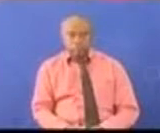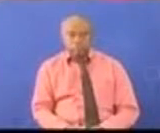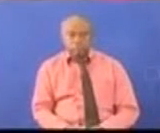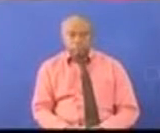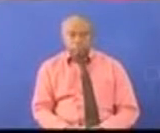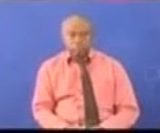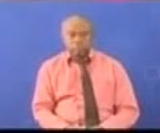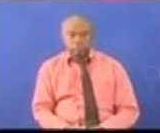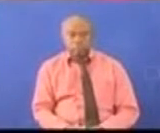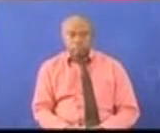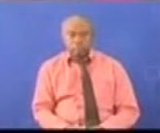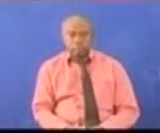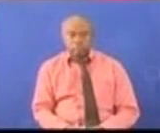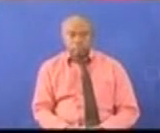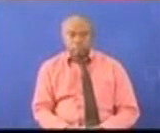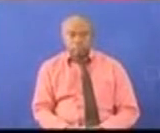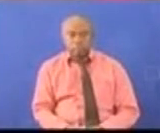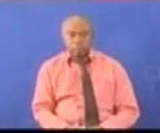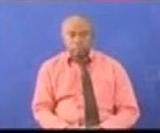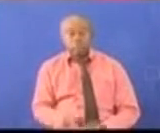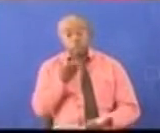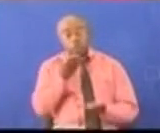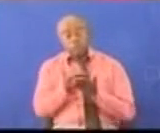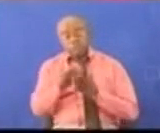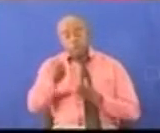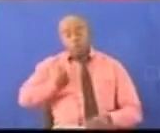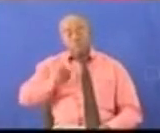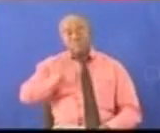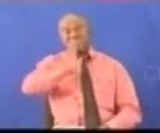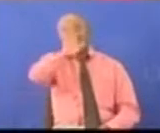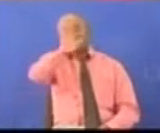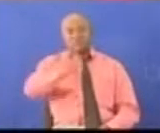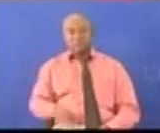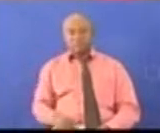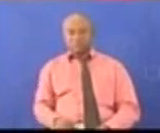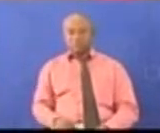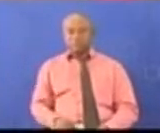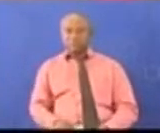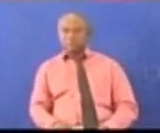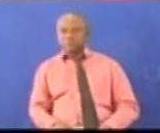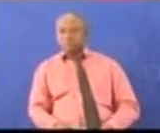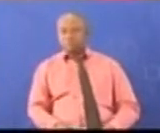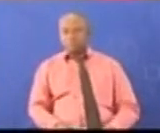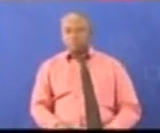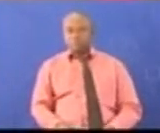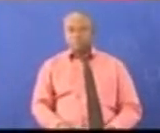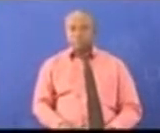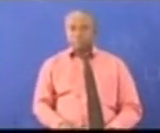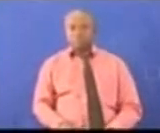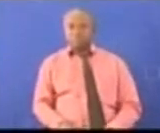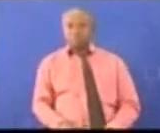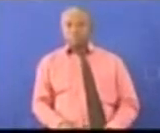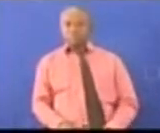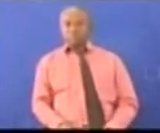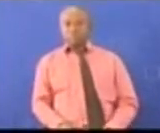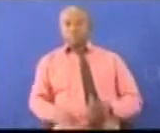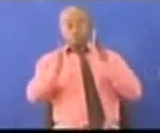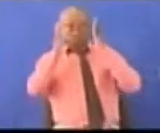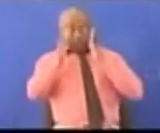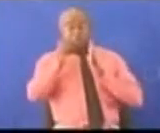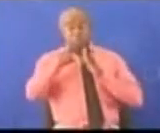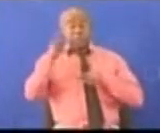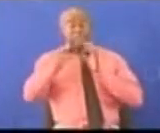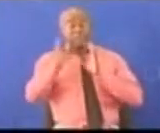Amehakikisha Mheshimiwa Minza wanatambulishwa hawa, maana ni wifi zake. Kwa hiyo mawifi yuko mheshimiwa, anaendelea